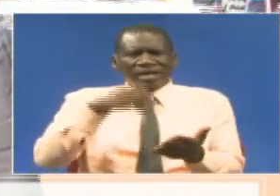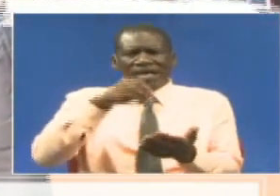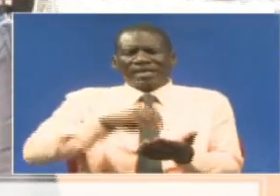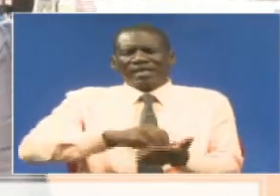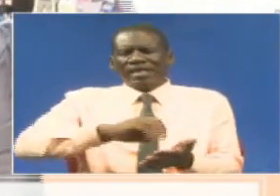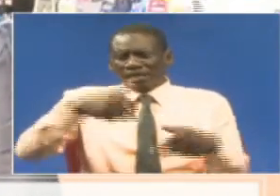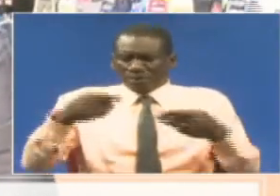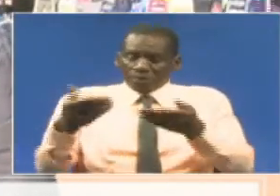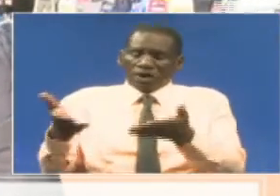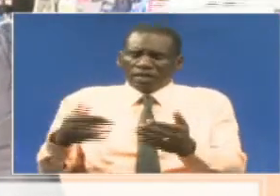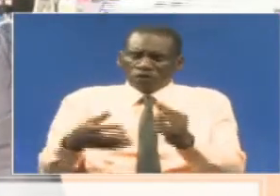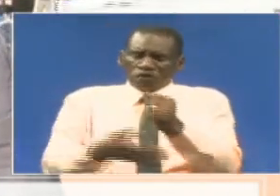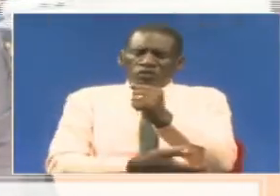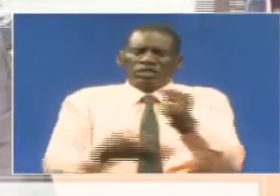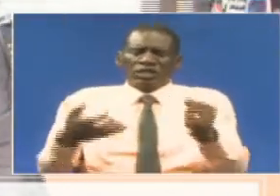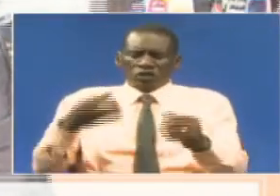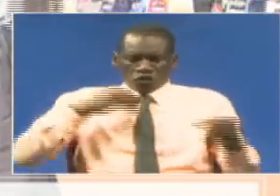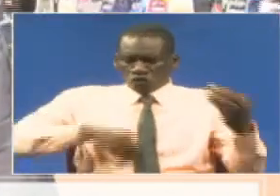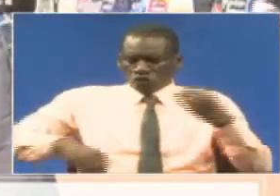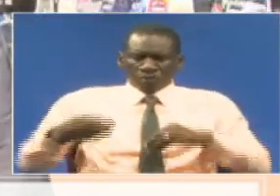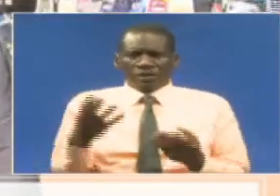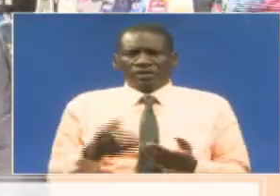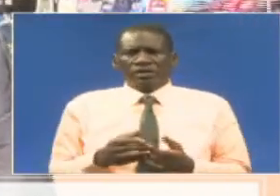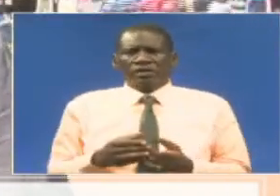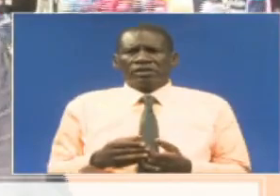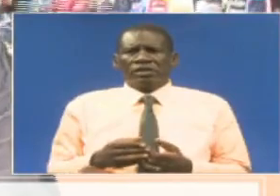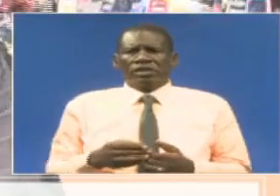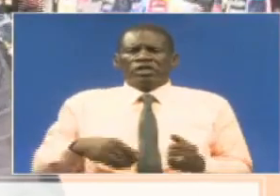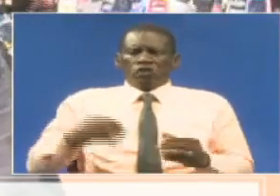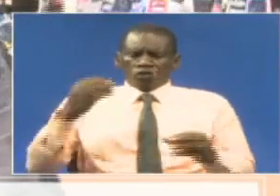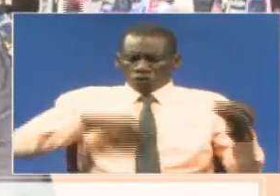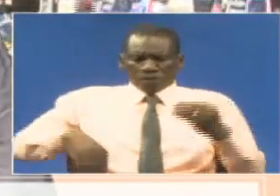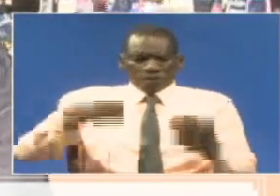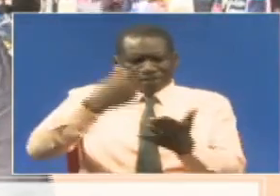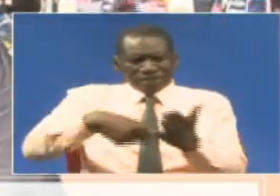tiari kupora. Na ufanya ubadhirifu na ile tax ambayo tunasanya.